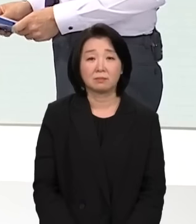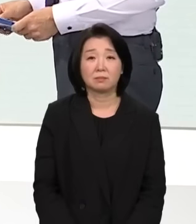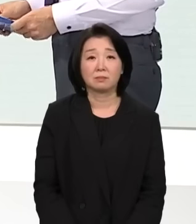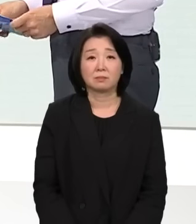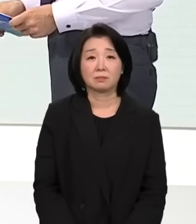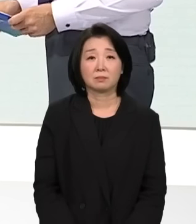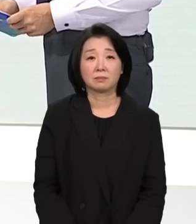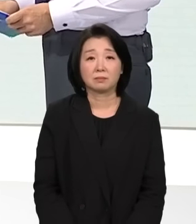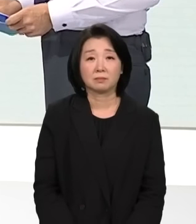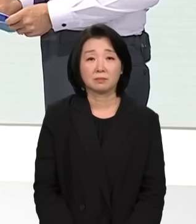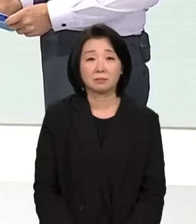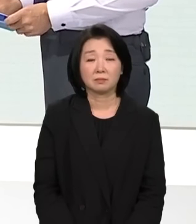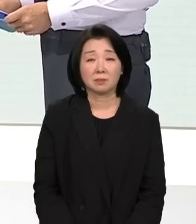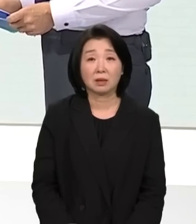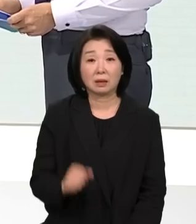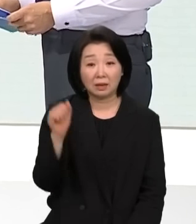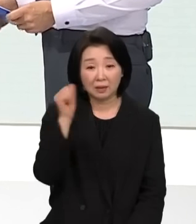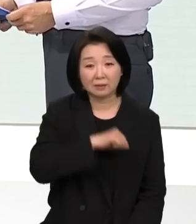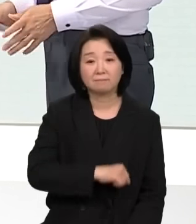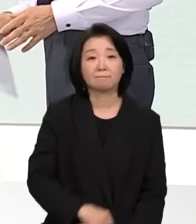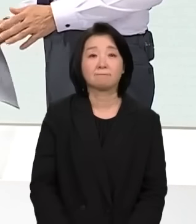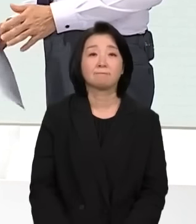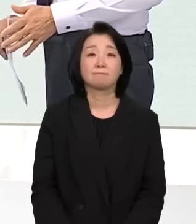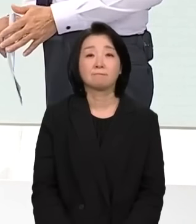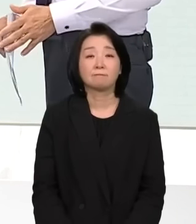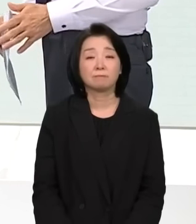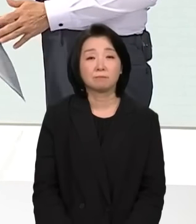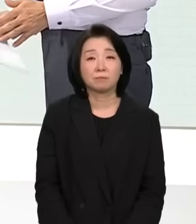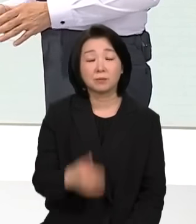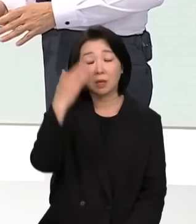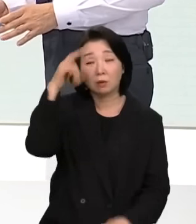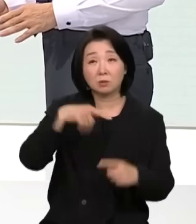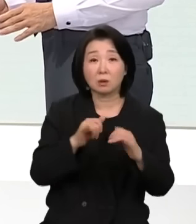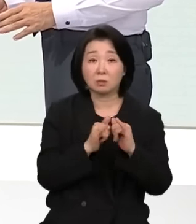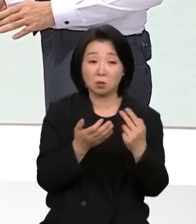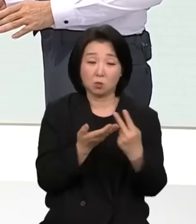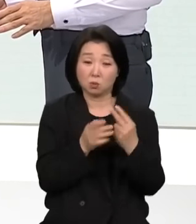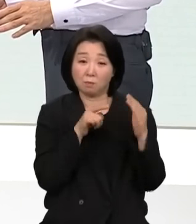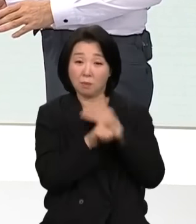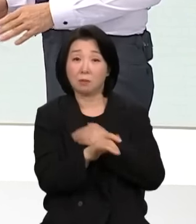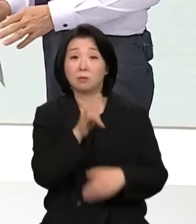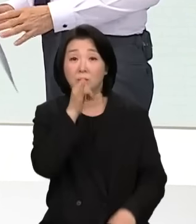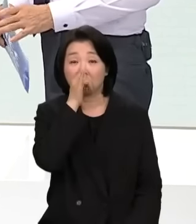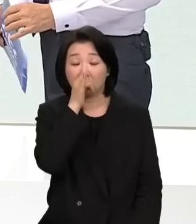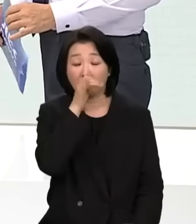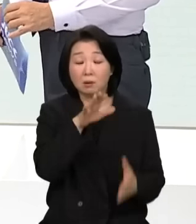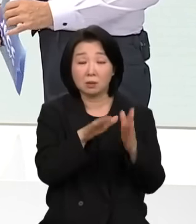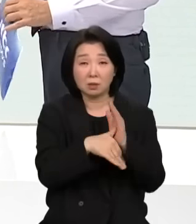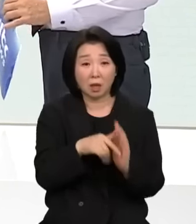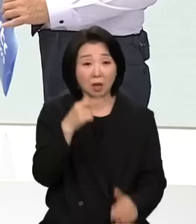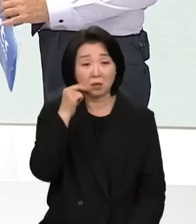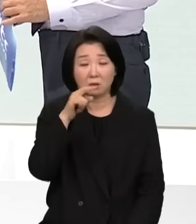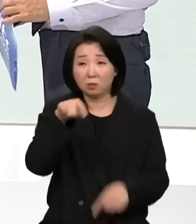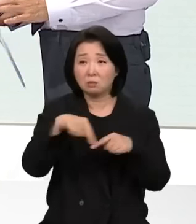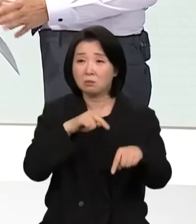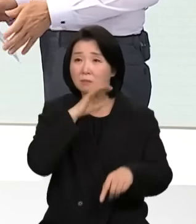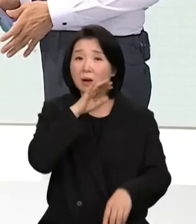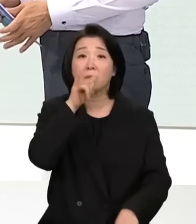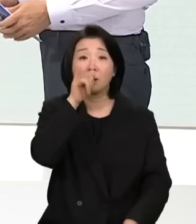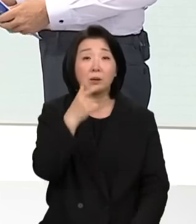큐네 이런 일도 있었죠이 우리 정치인이 이렇게 독도를 방문하게 되면 좀 일본 정치권에서도 반발이